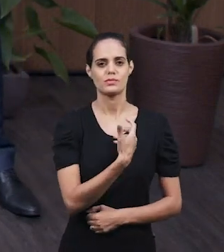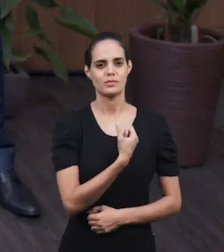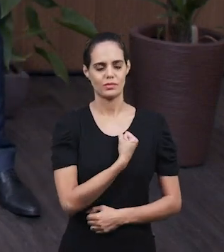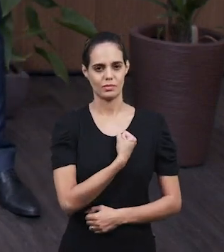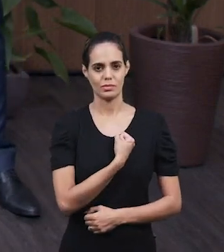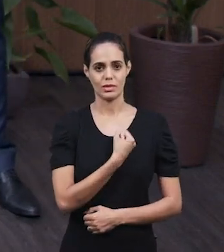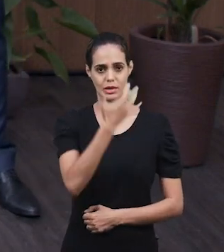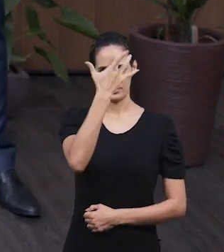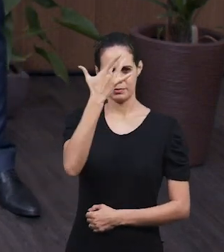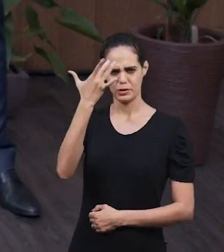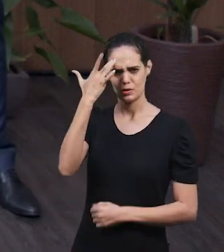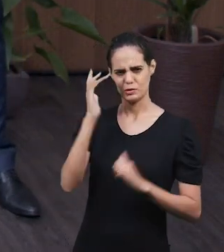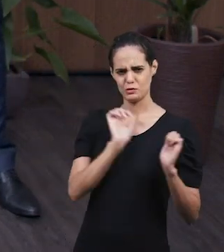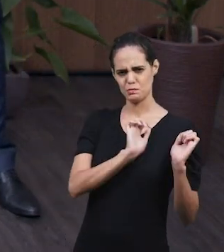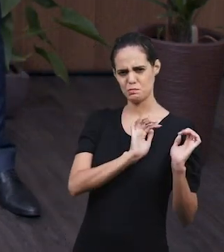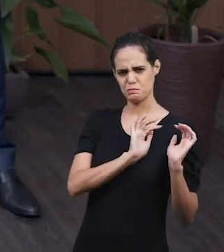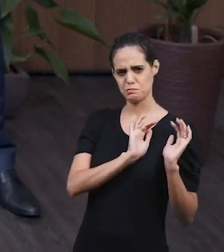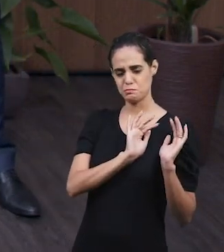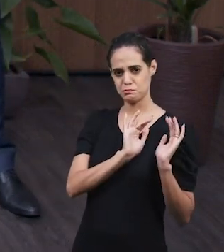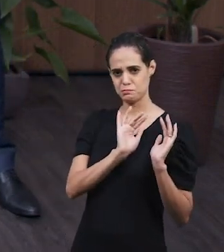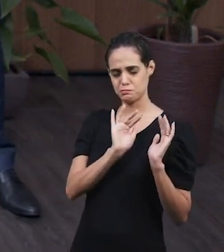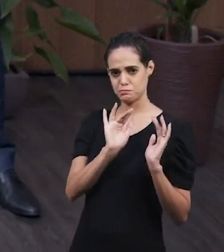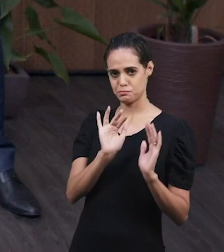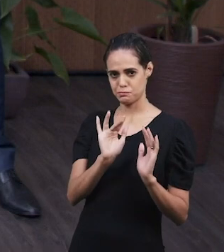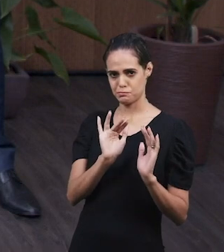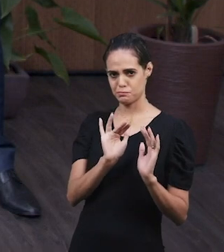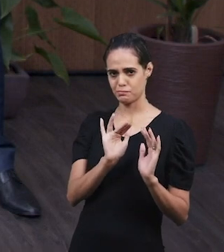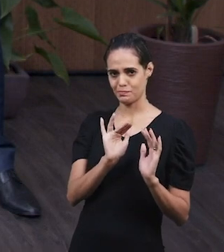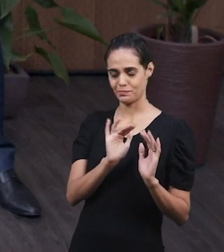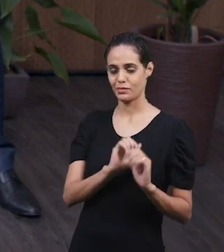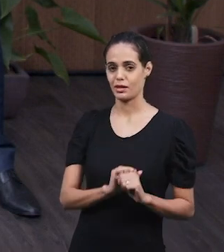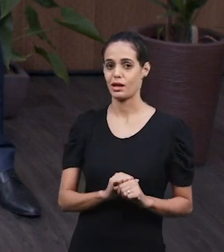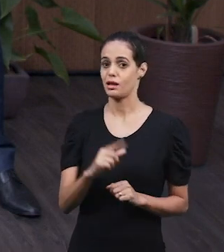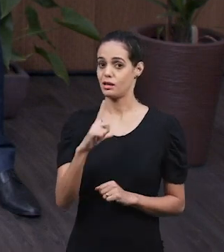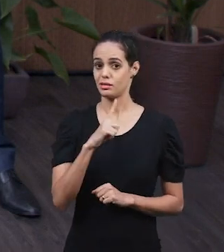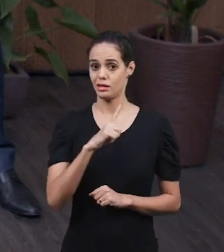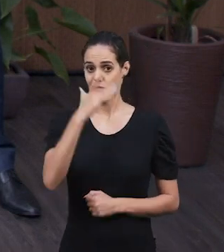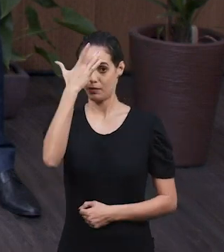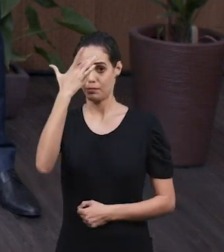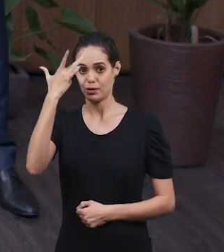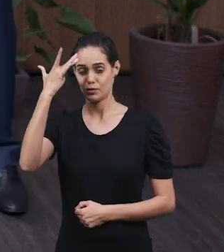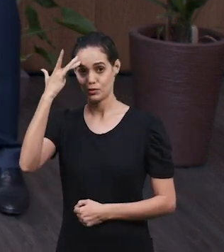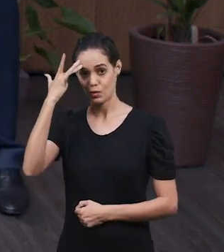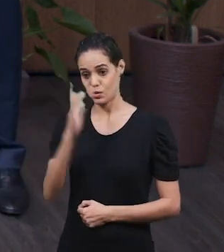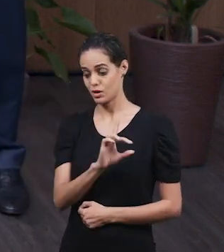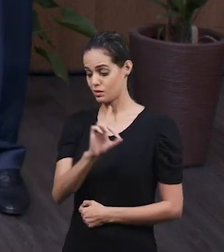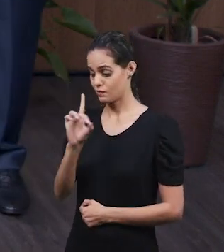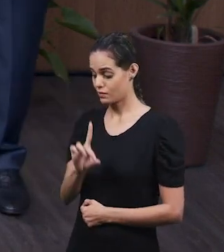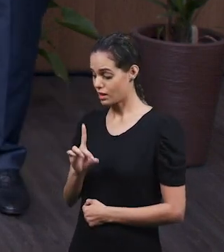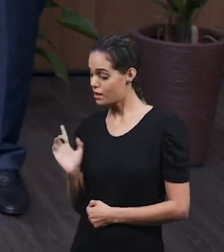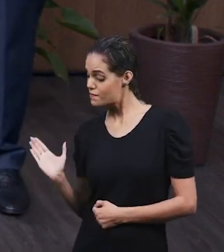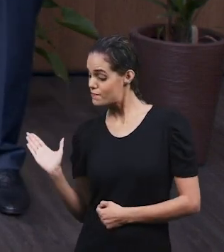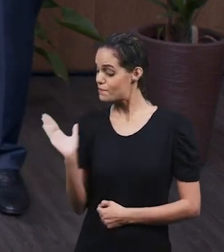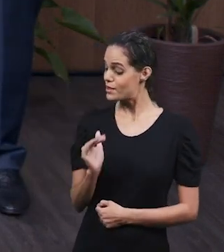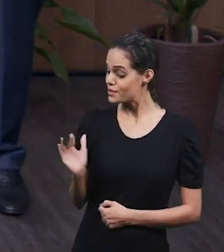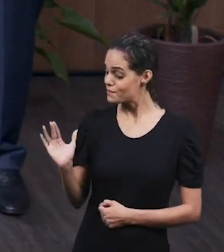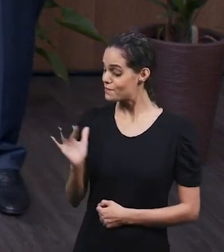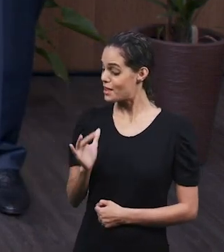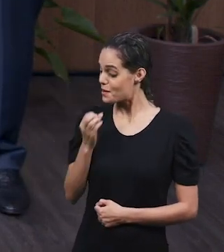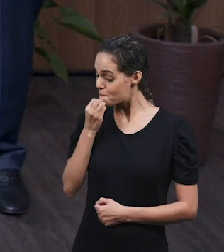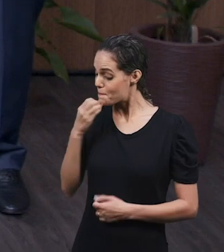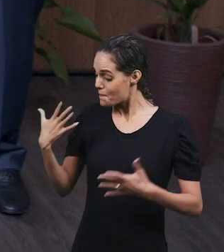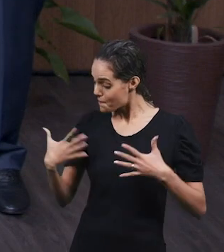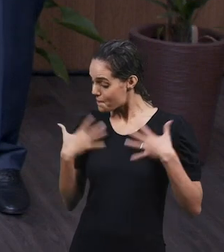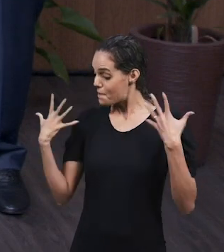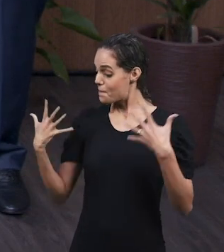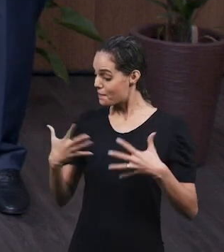ont dit à l'aveugle que Jésus était en train de l'appeler, ils ont rajouté « Ayez